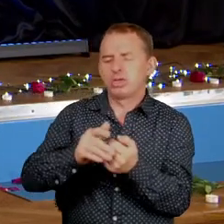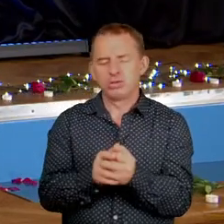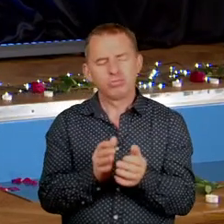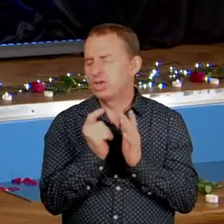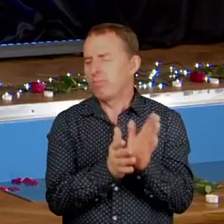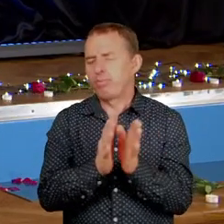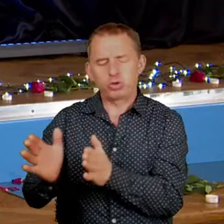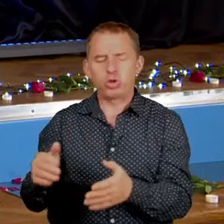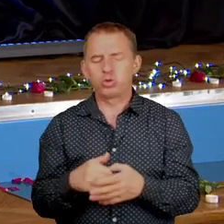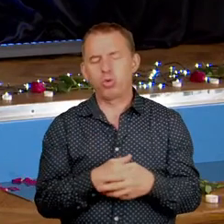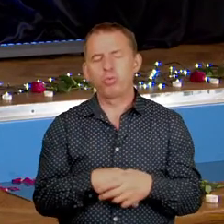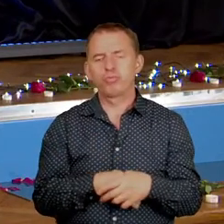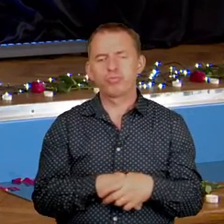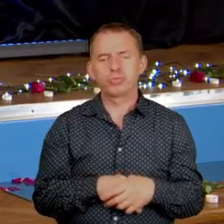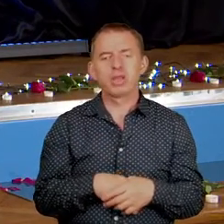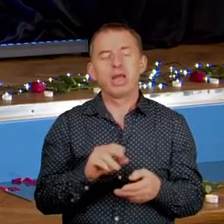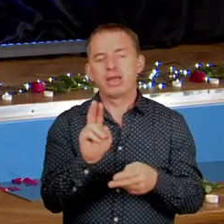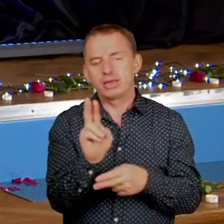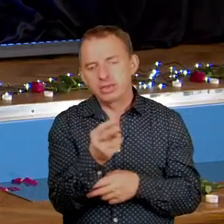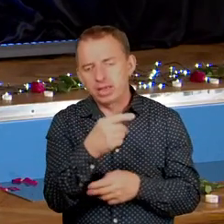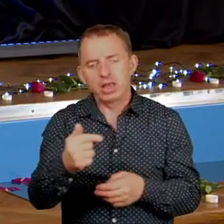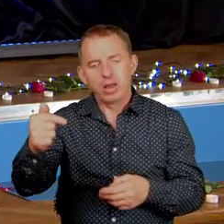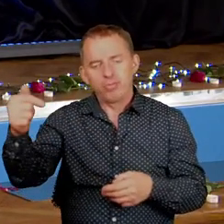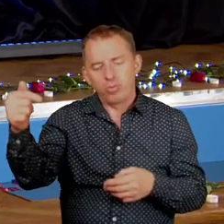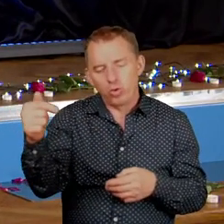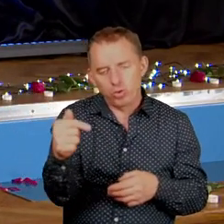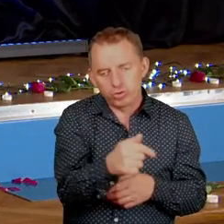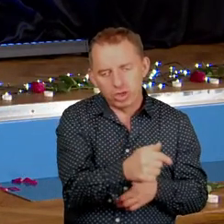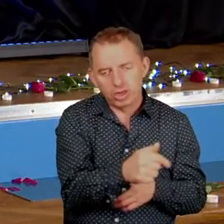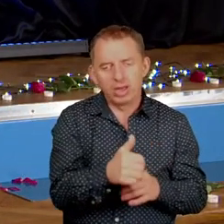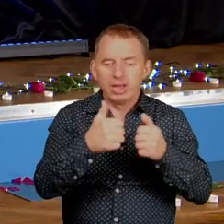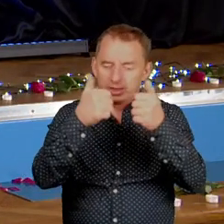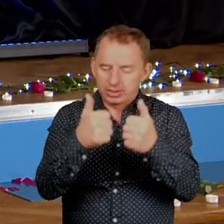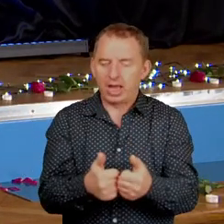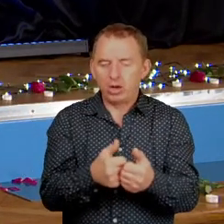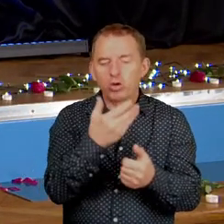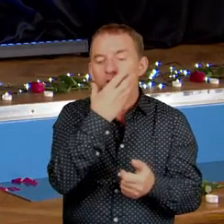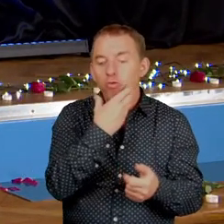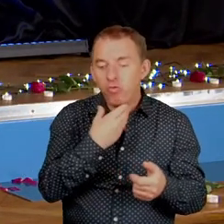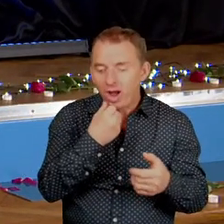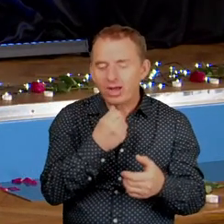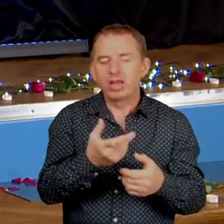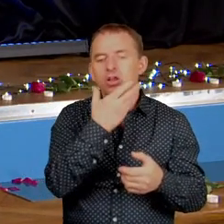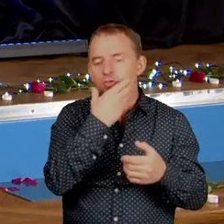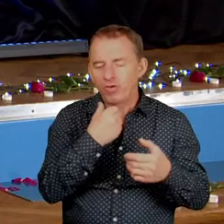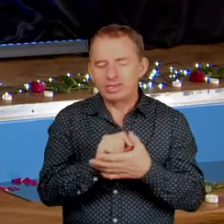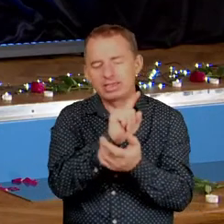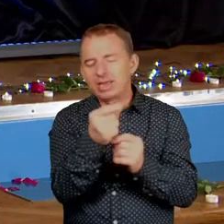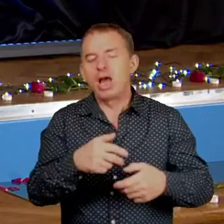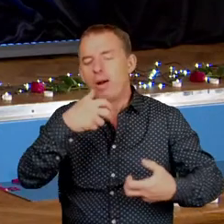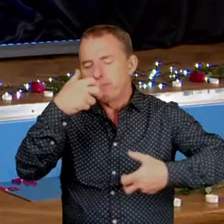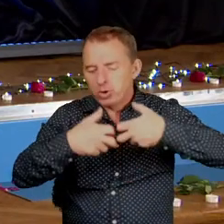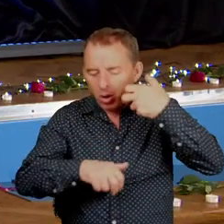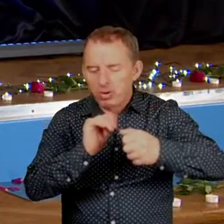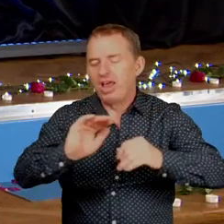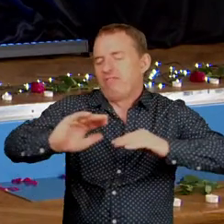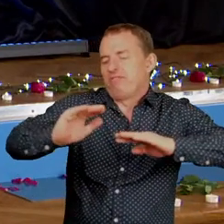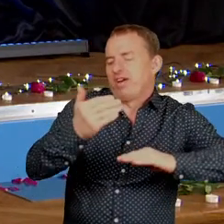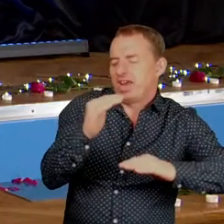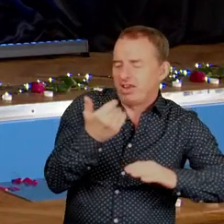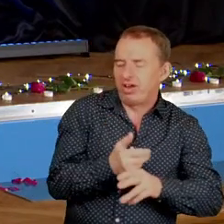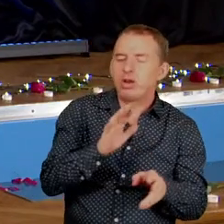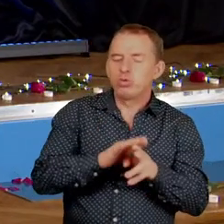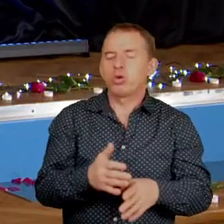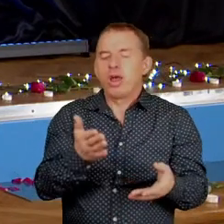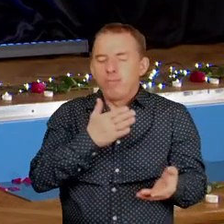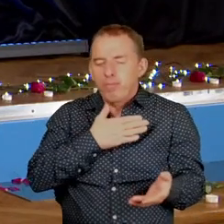problems and crisis of life, kiedy musimy stanąć twarzą w twarz z problemami, wyzwaniami, które stawia przed nami życie.